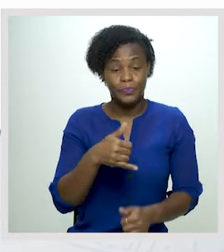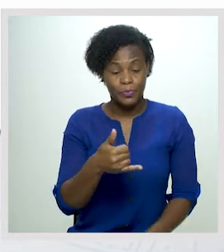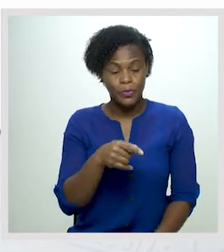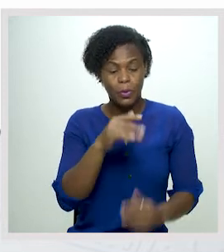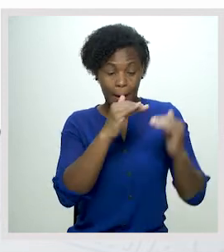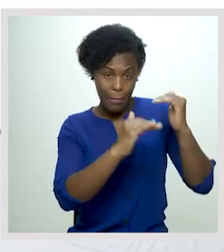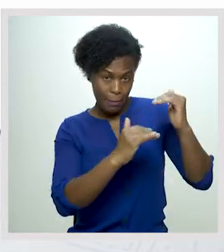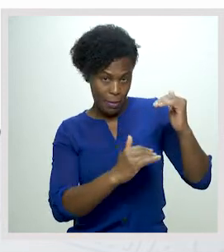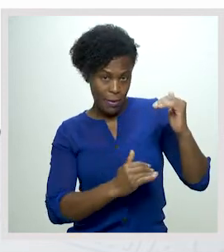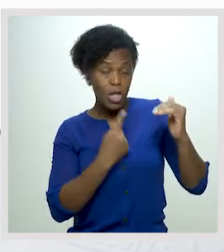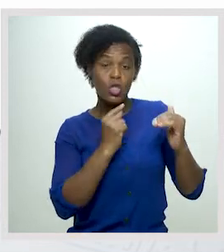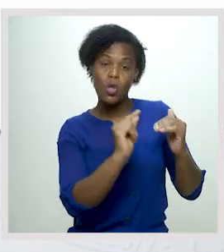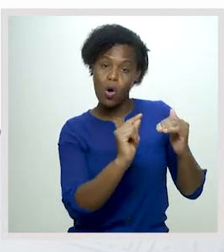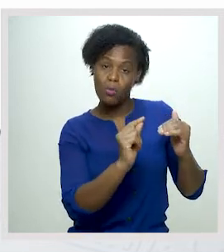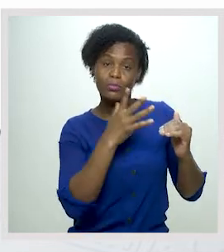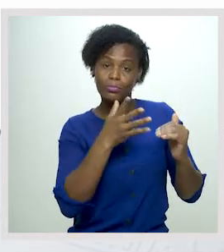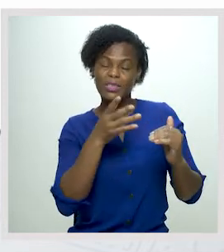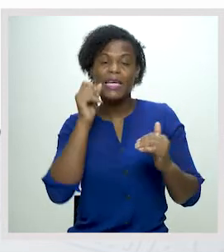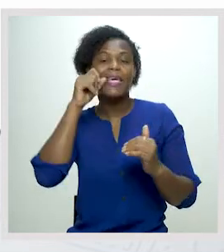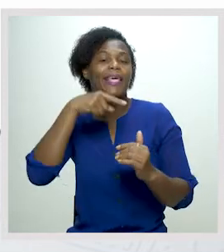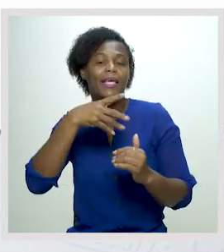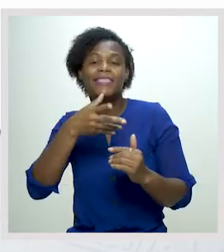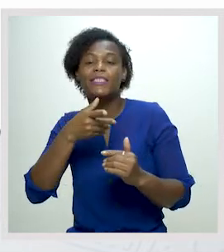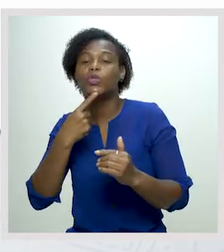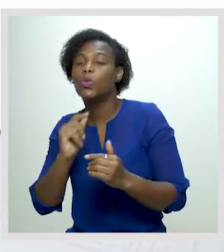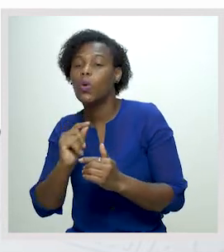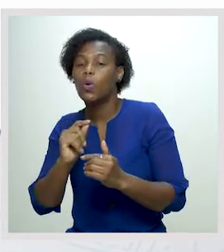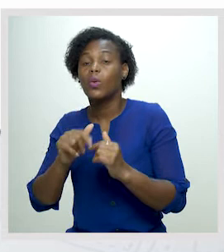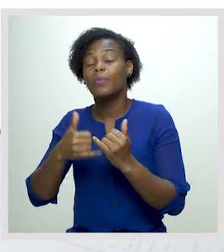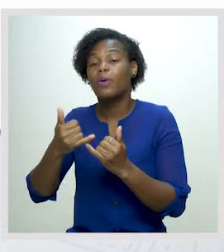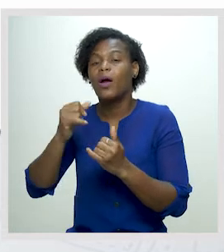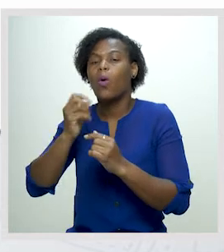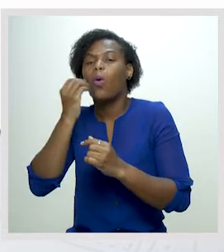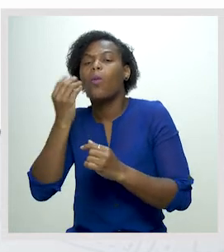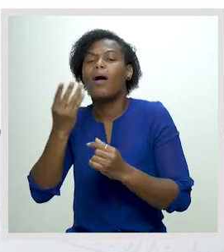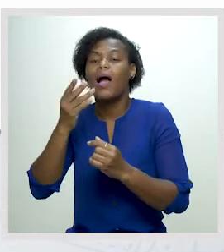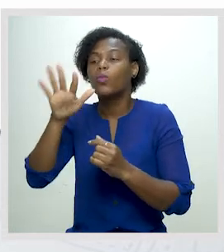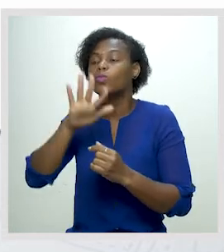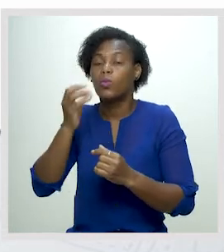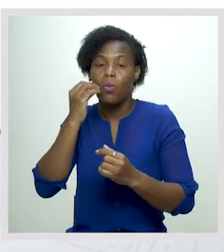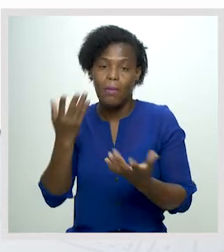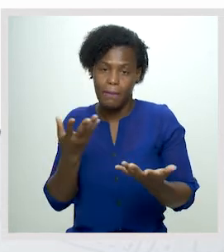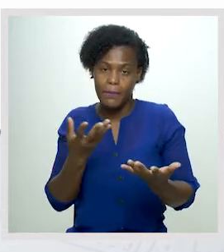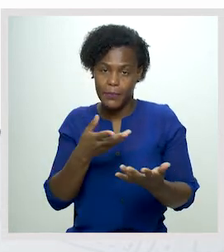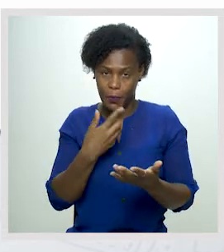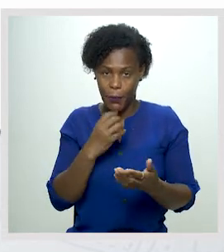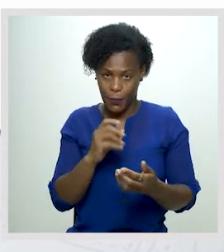tu as quelques noms et tu dois dire qui dit ces noms et comment est-ce qu'il l'utilise, n'est-ce